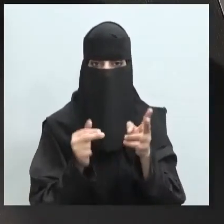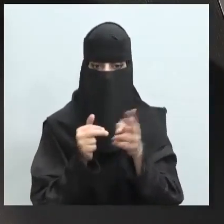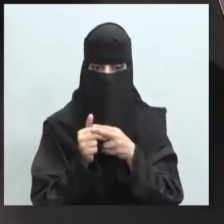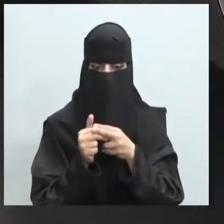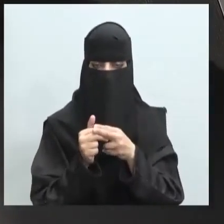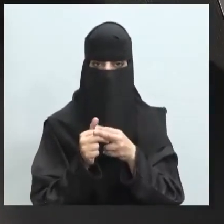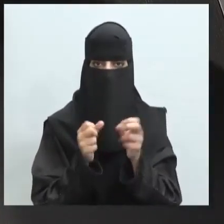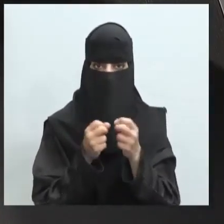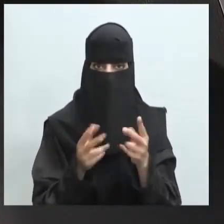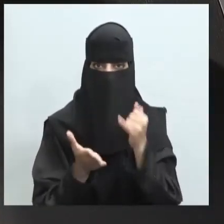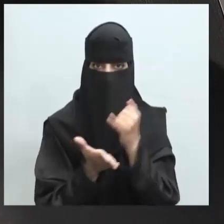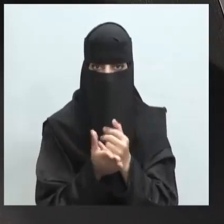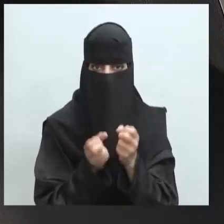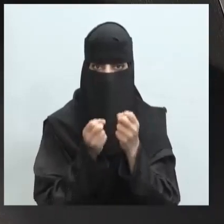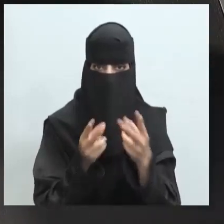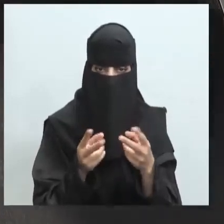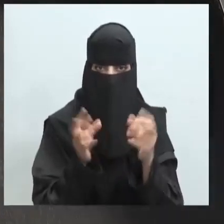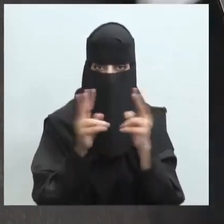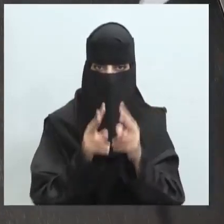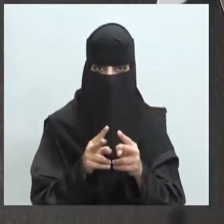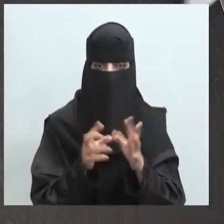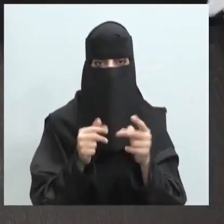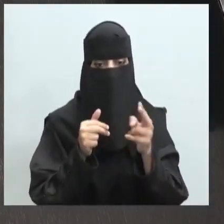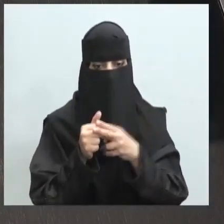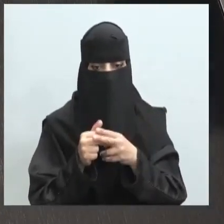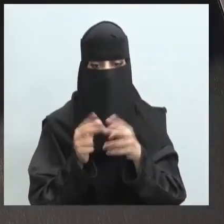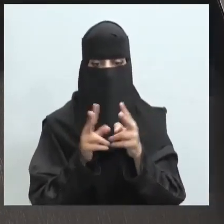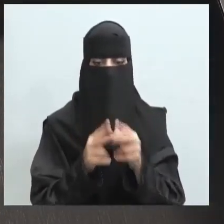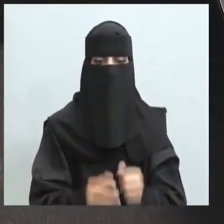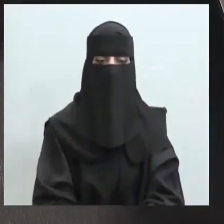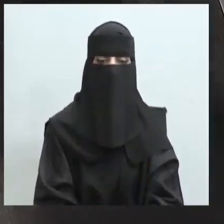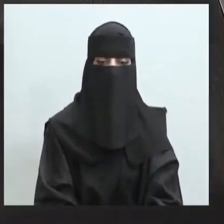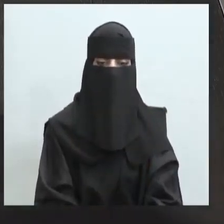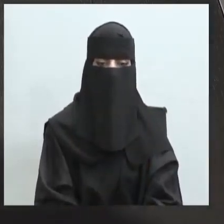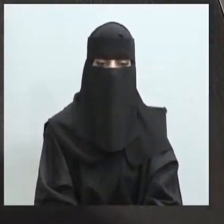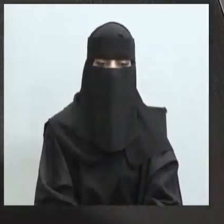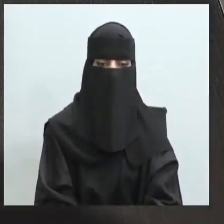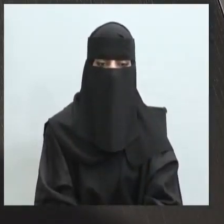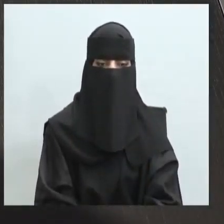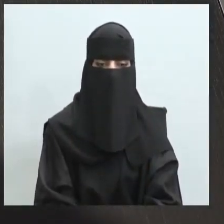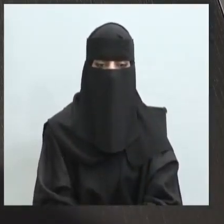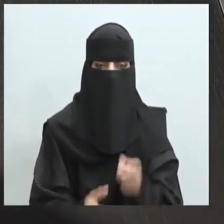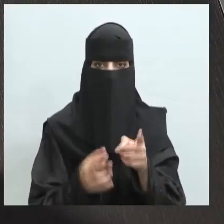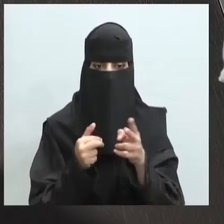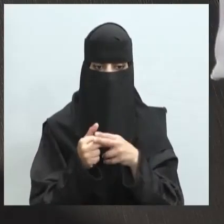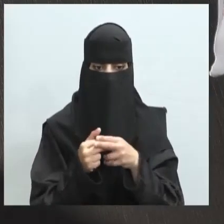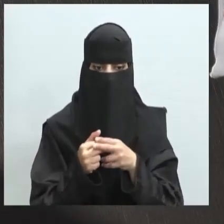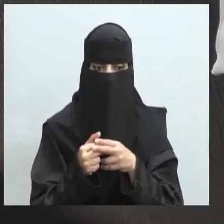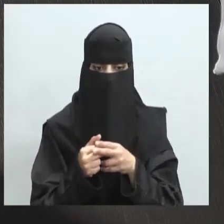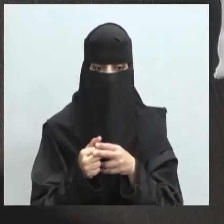وفتح هذه الدائره الكهربائيه لاحظ هذه المصباح لا يكون مغلقا الان ولكن عندما